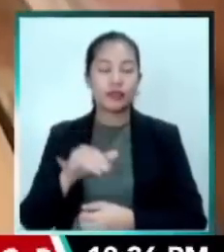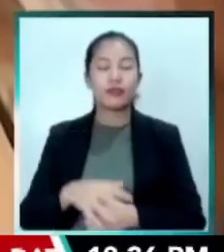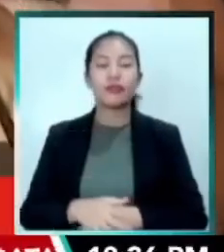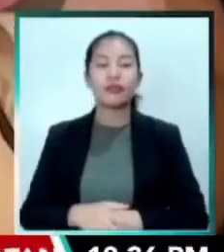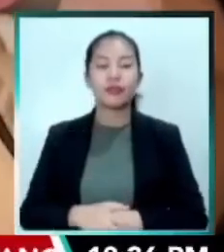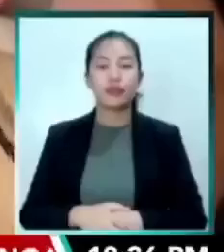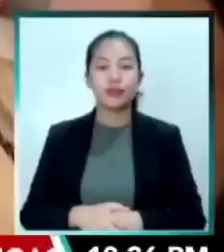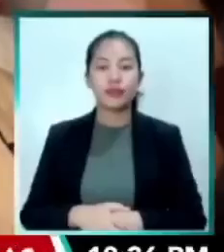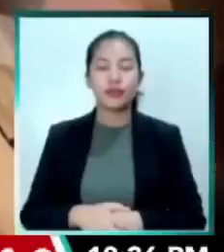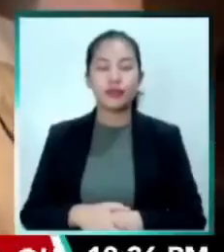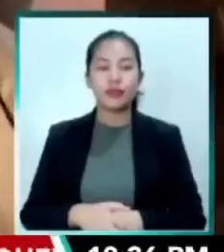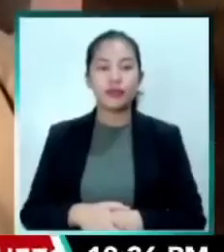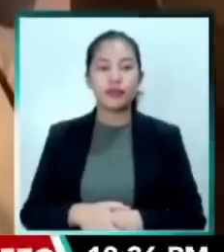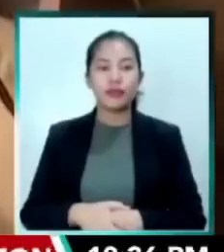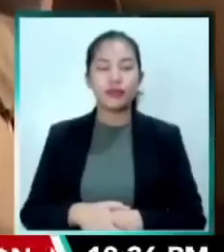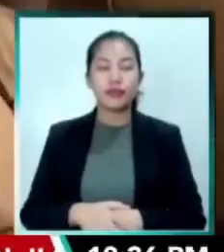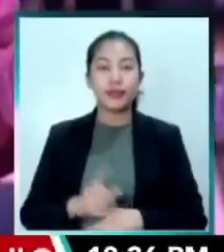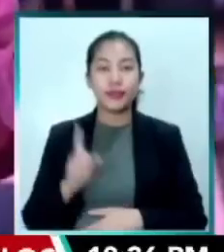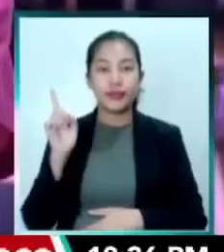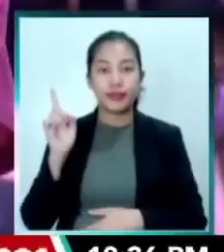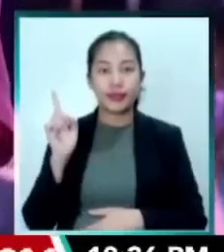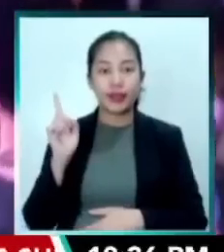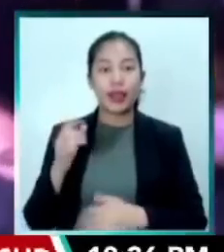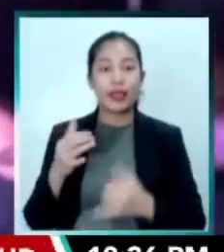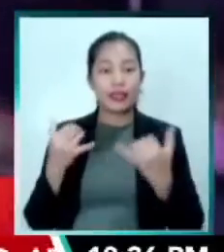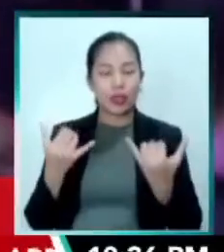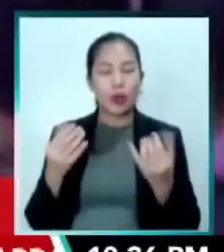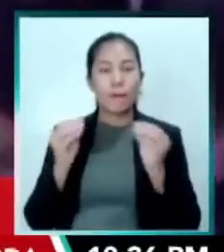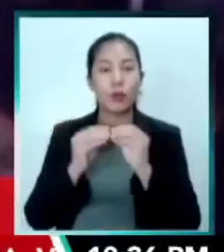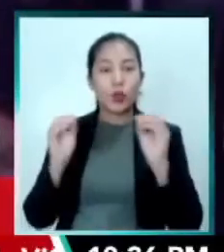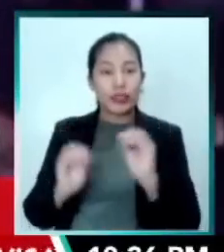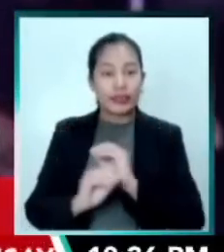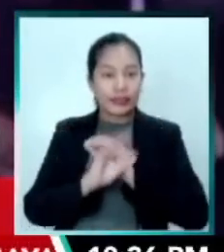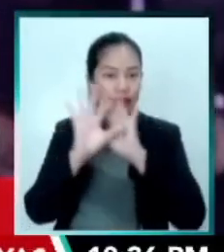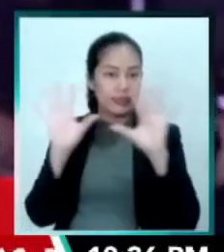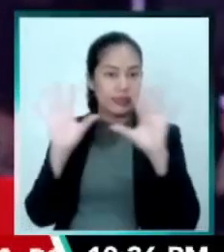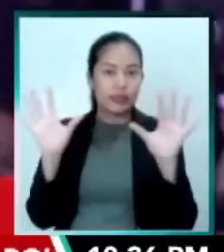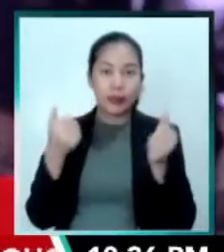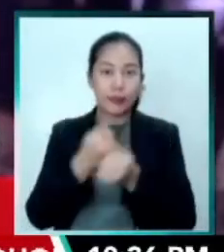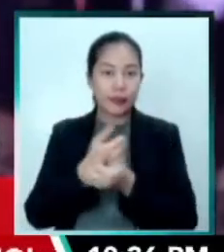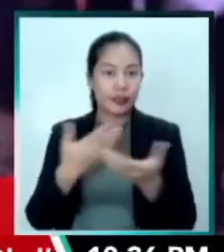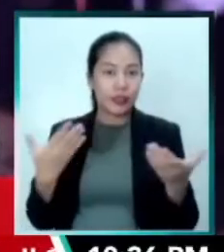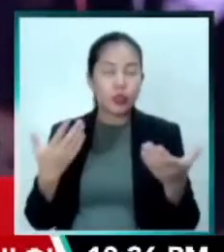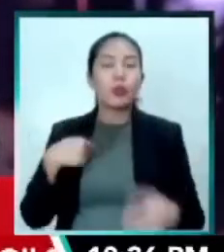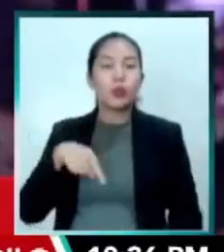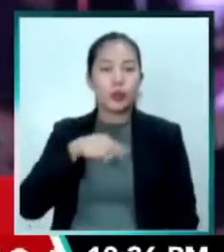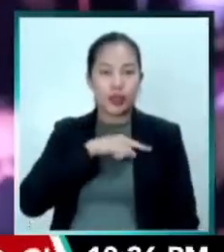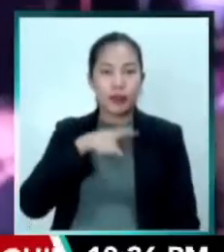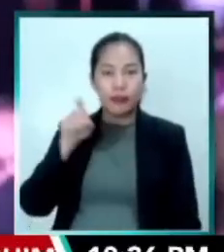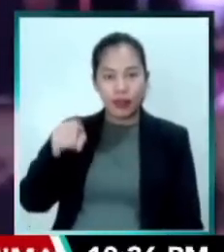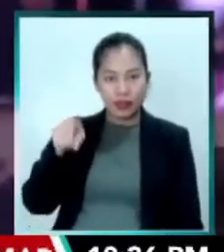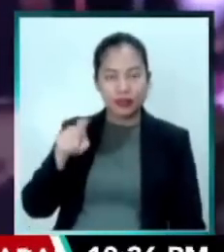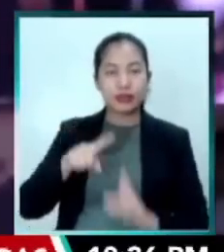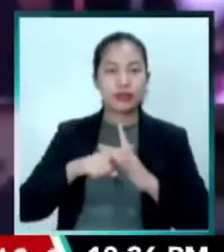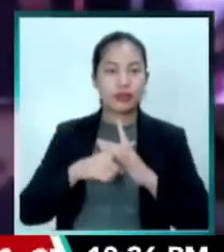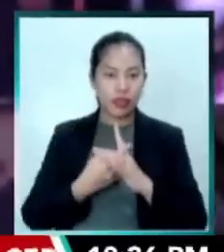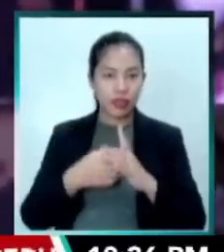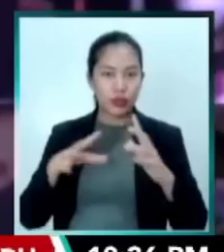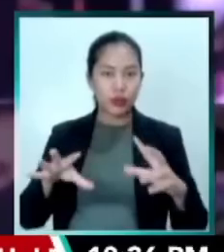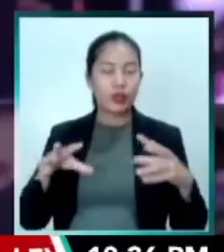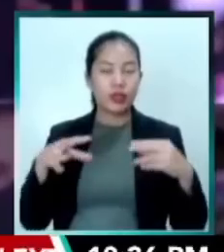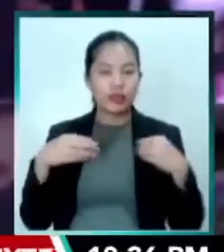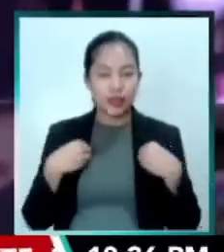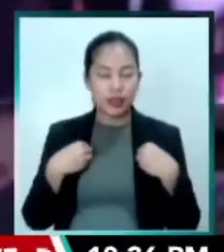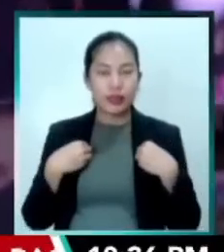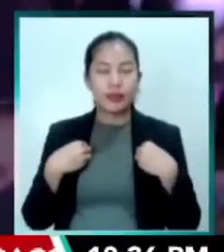Habang lumilinaw ang litrato, kailangan din nating simulang tanggapin na